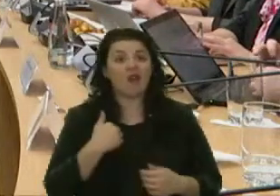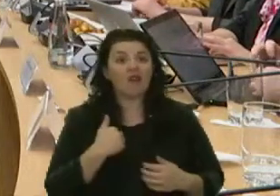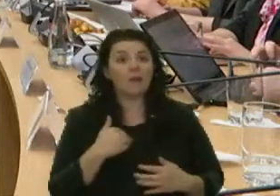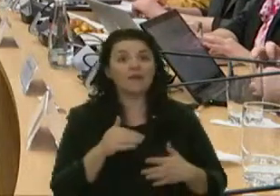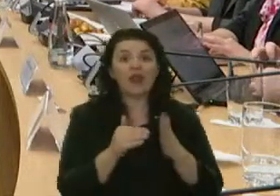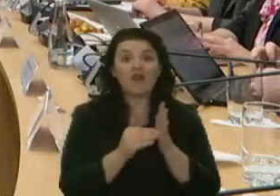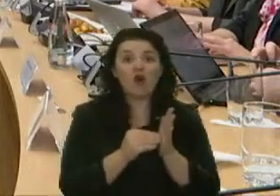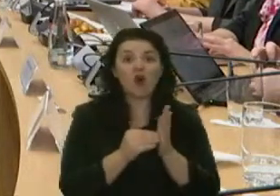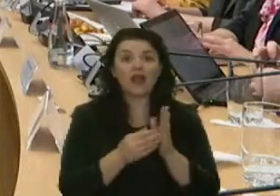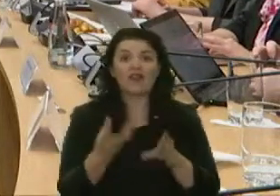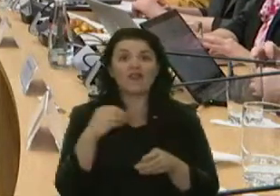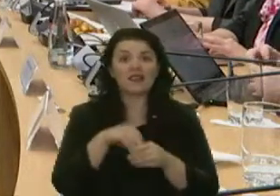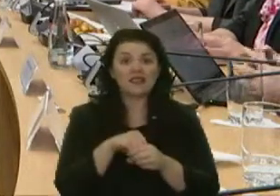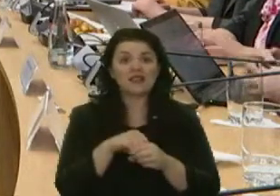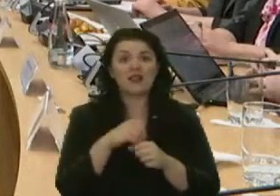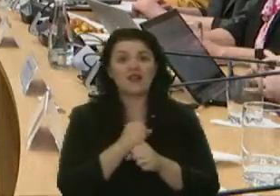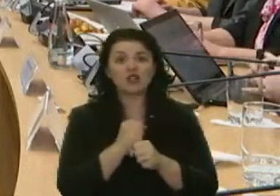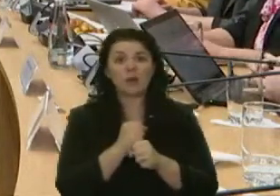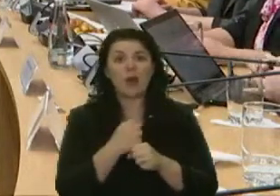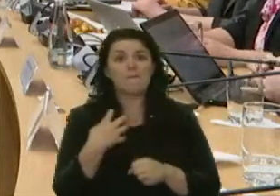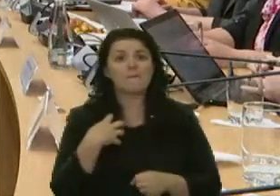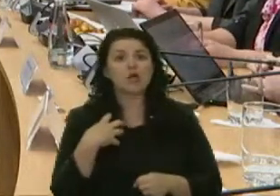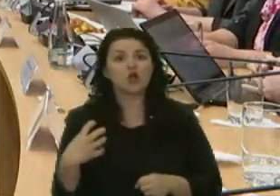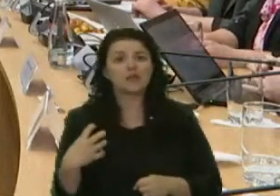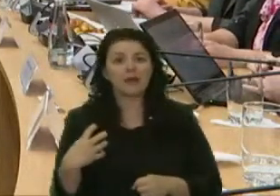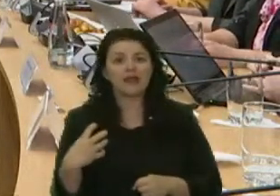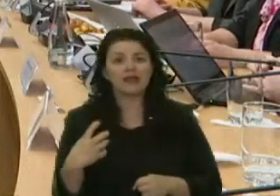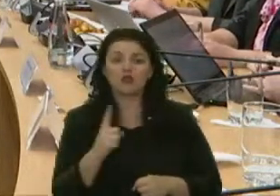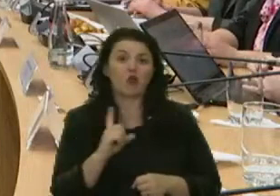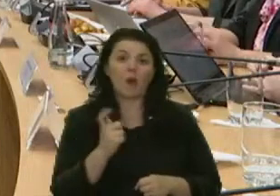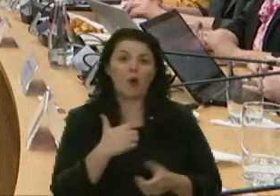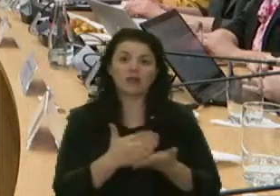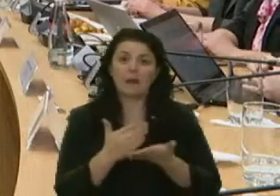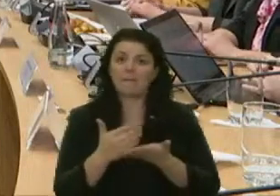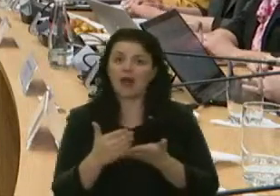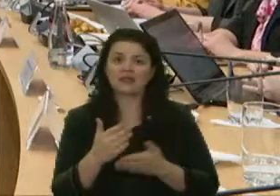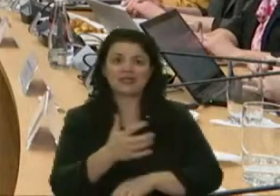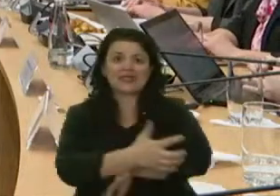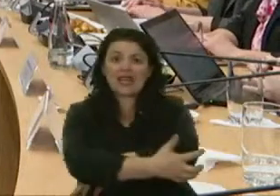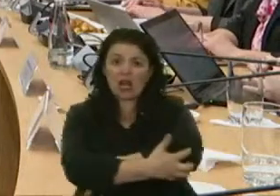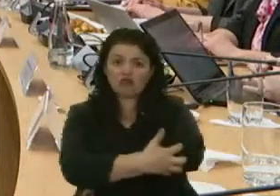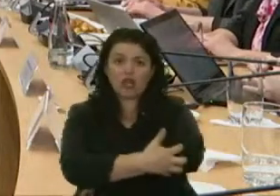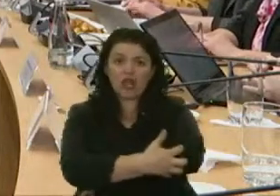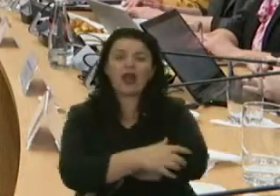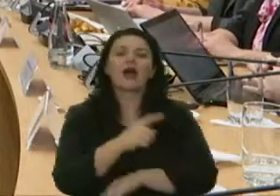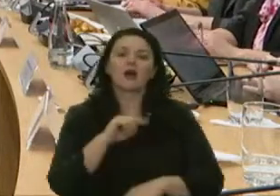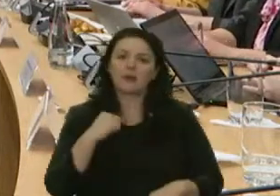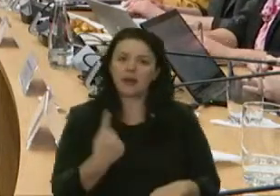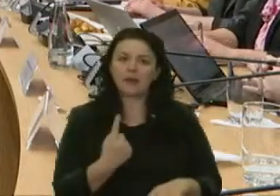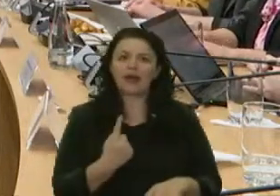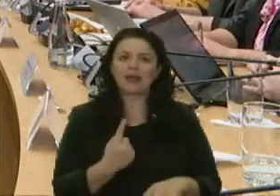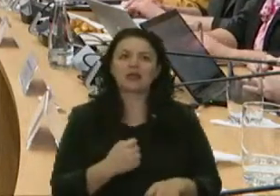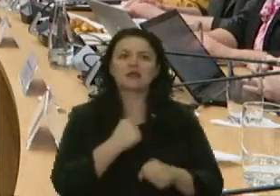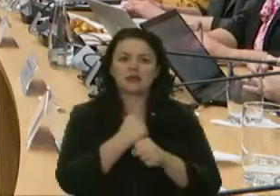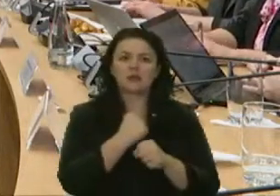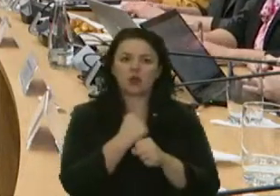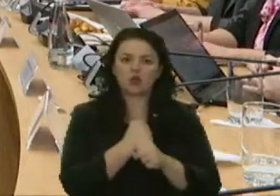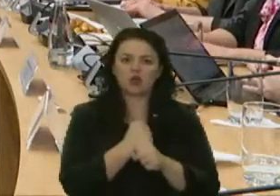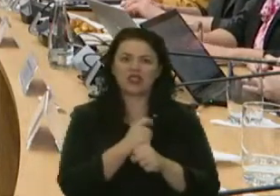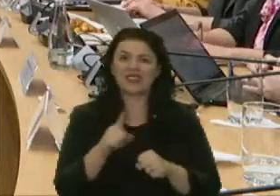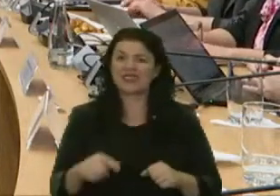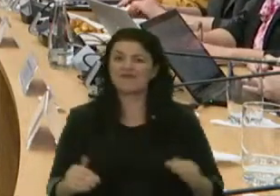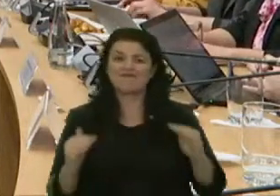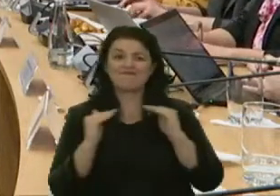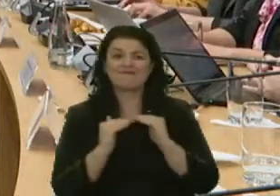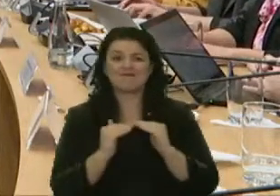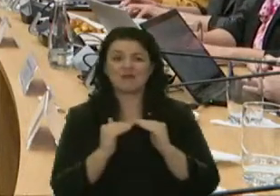de investiții să creăm prosperitate că nu poți să împarți sărăcie prima dată trebuie să produci ca să ai ce o împărții dar În egală